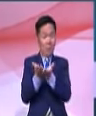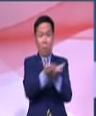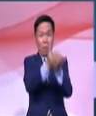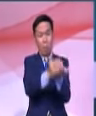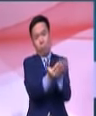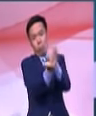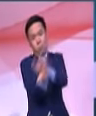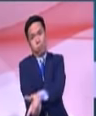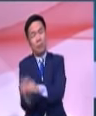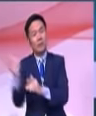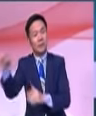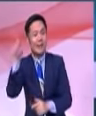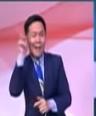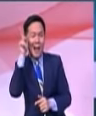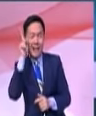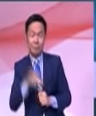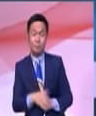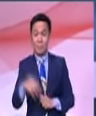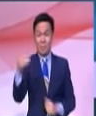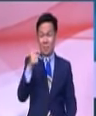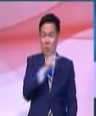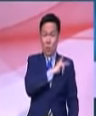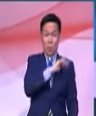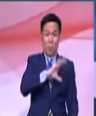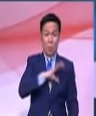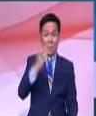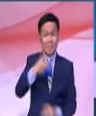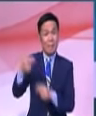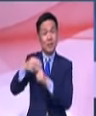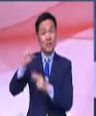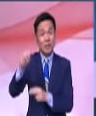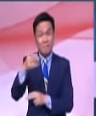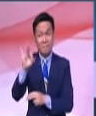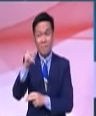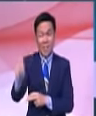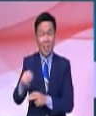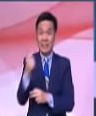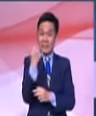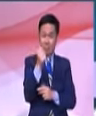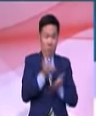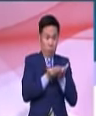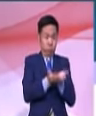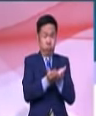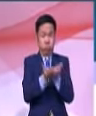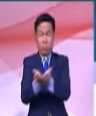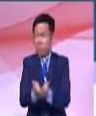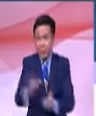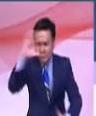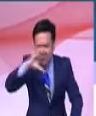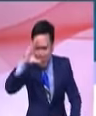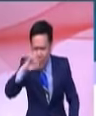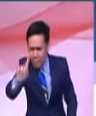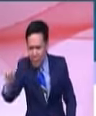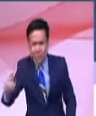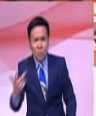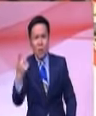Besar, Kota Baru, Kelantan. Ketua Polis Kelantan, Dato' Syafin Mahmat berkata 10 buah bot digerakkan untuk mengesan mangsa.